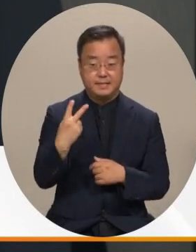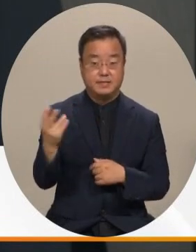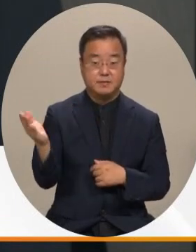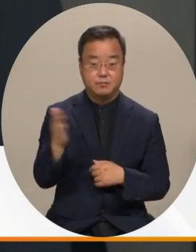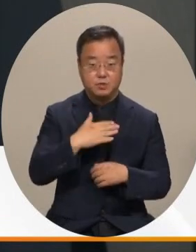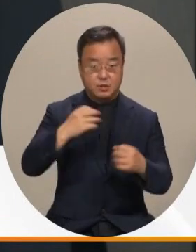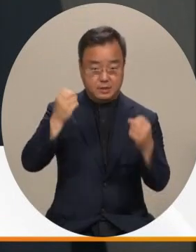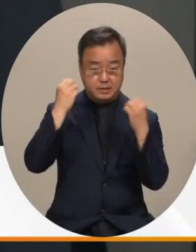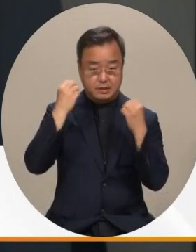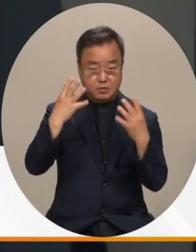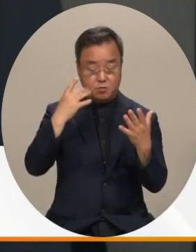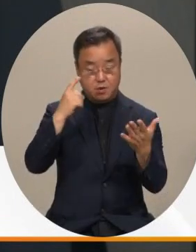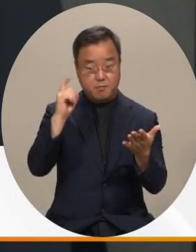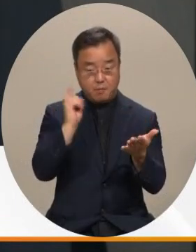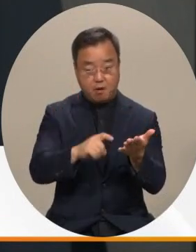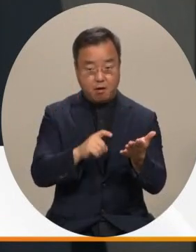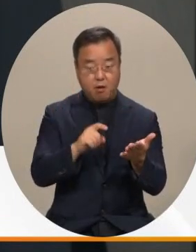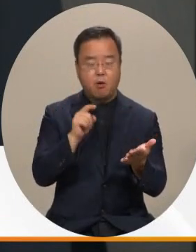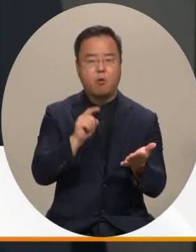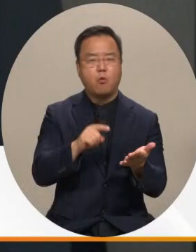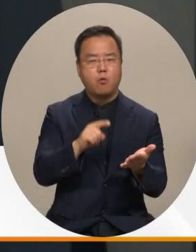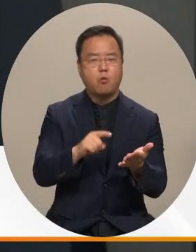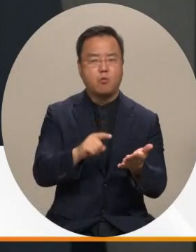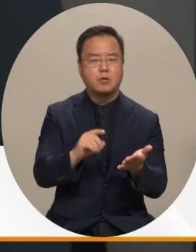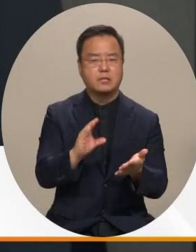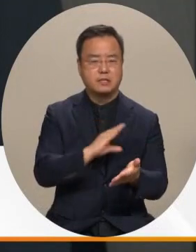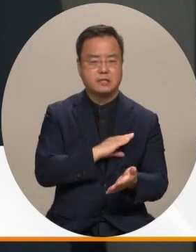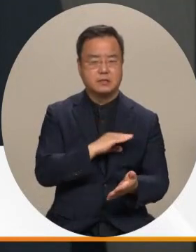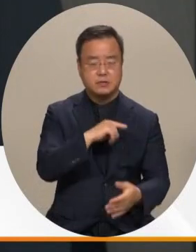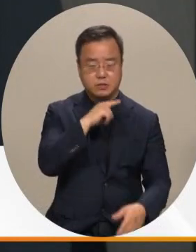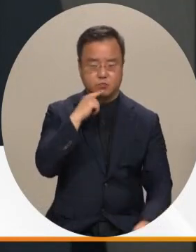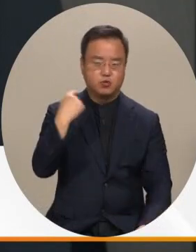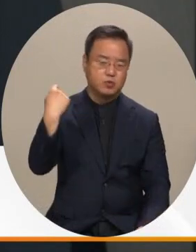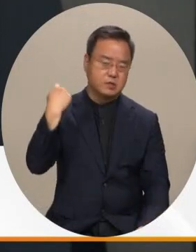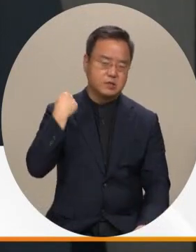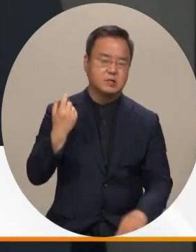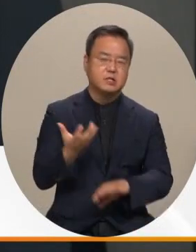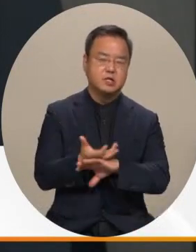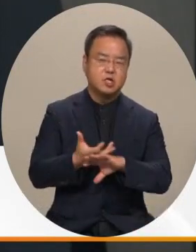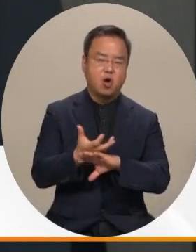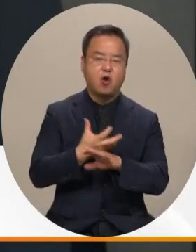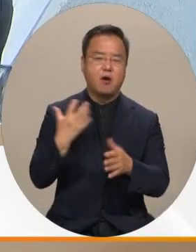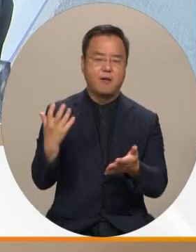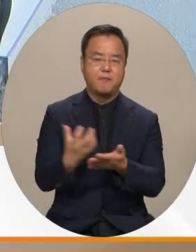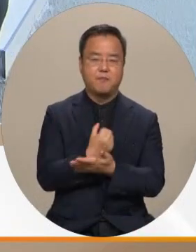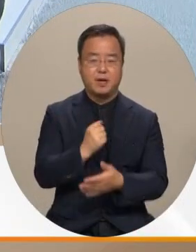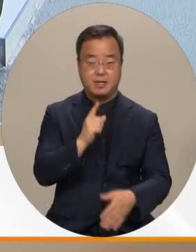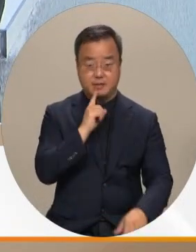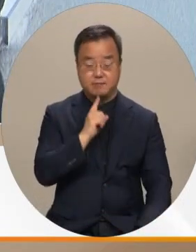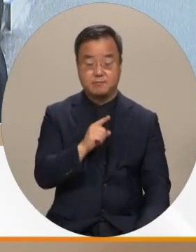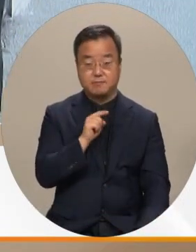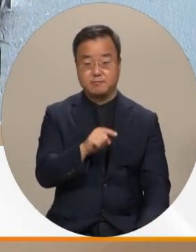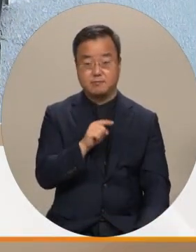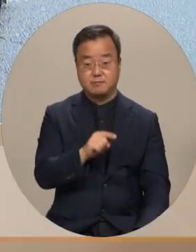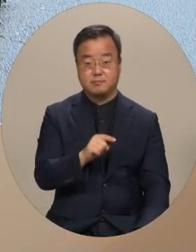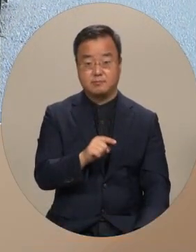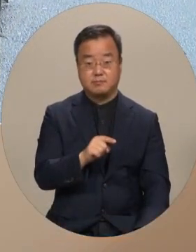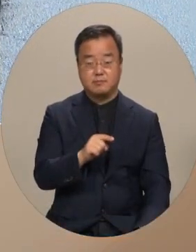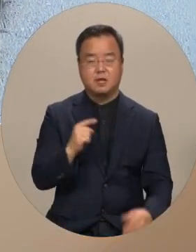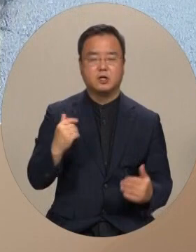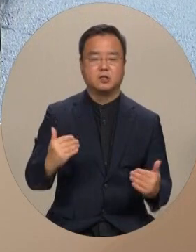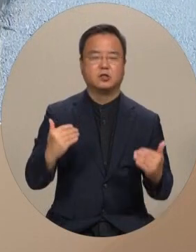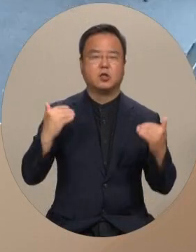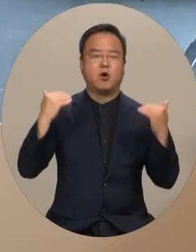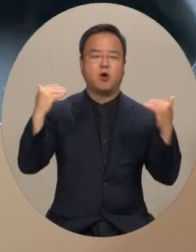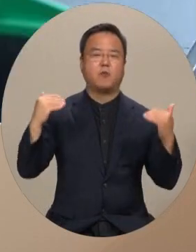이제 새롭게 보고된 곤충으로 정확한 국명은 불근 우단 털파리 그요이 불근 우단 털파리 이제 성충이